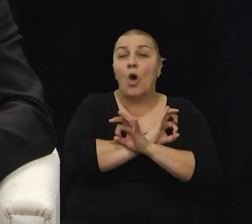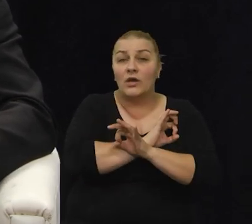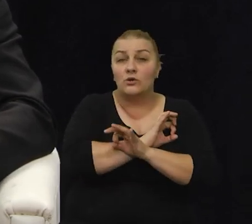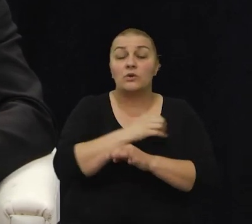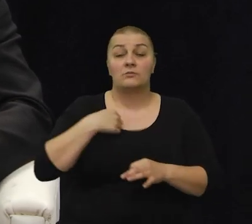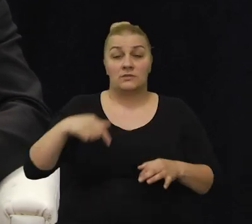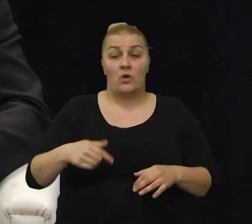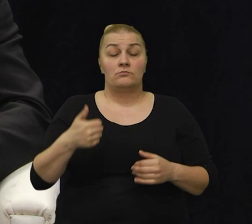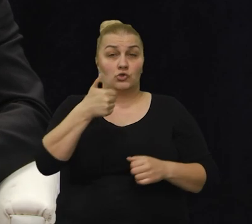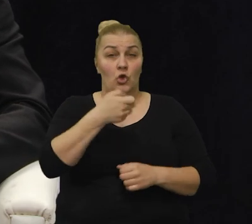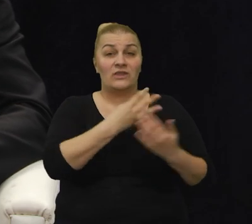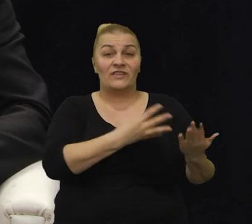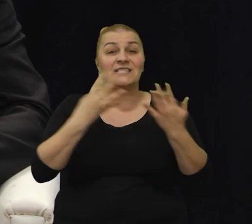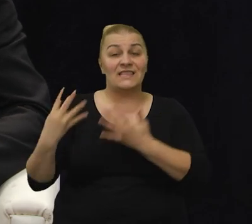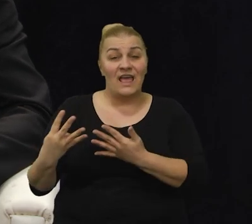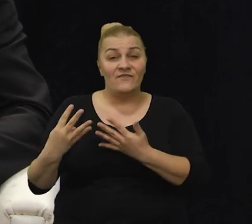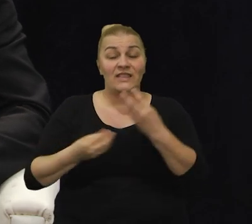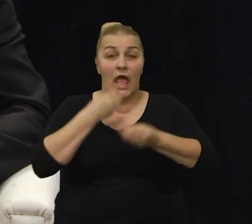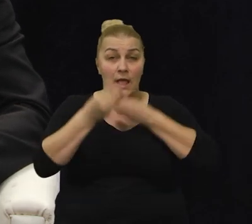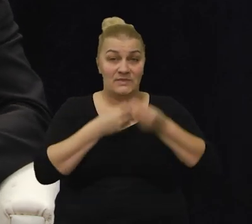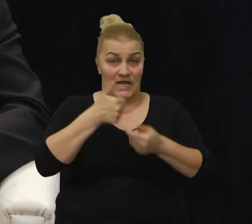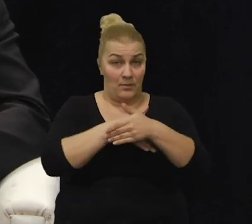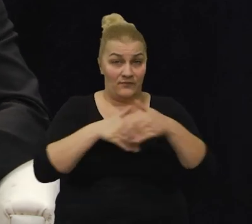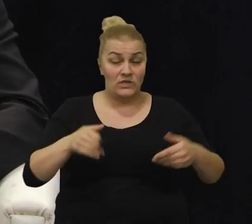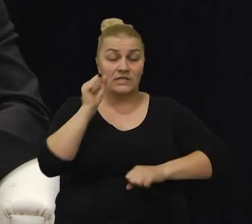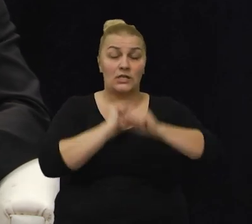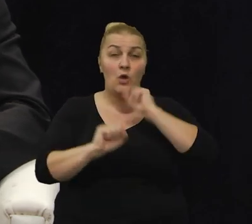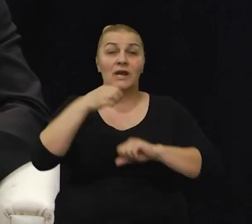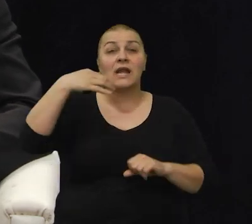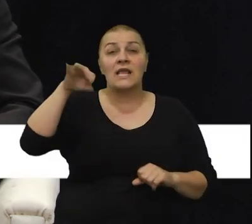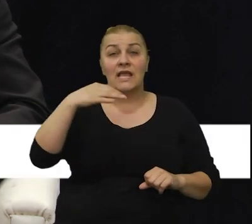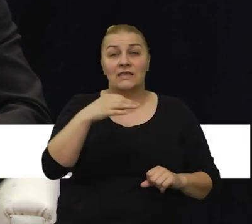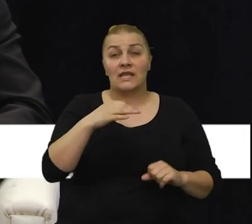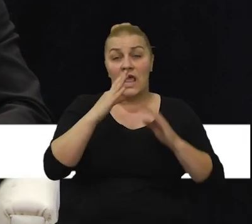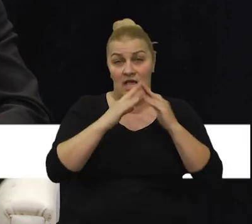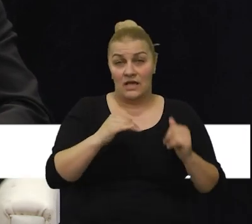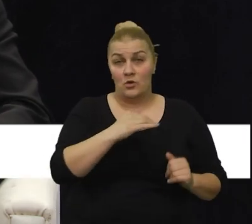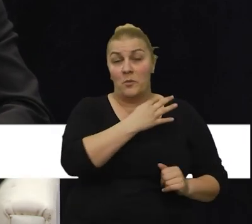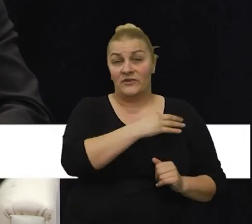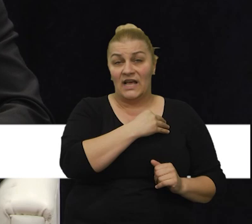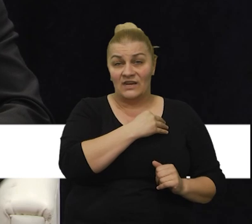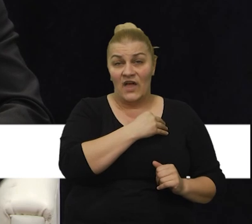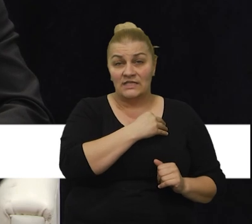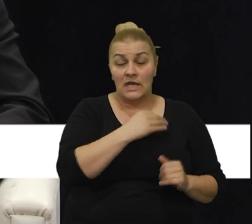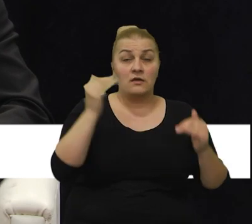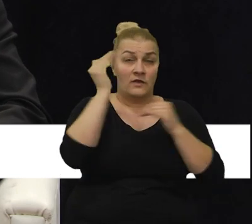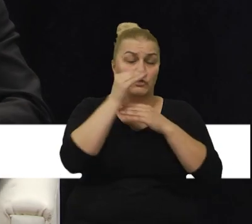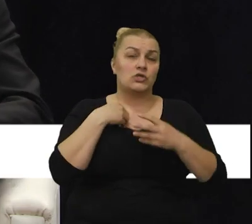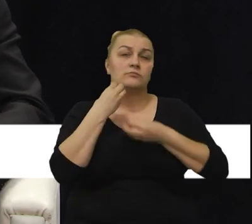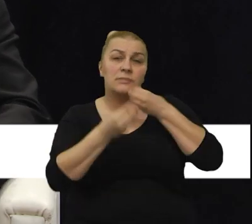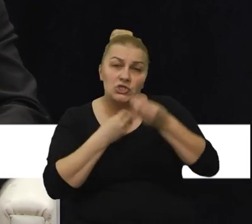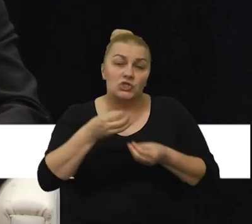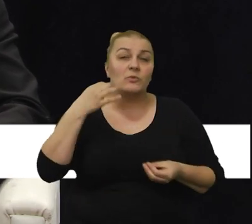pozdrav, poštovanje. Mi smo u 199. emisiji na prvoj crti obrane jedine domovine Hrvatske. Večeras ćemo